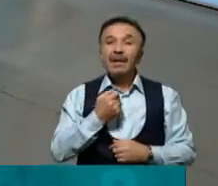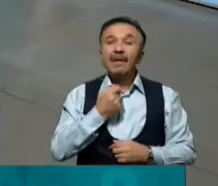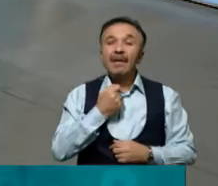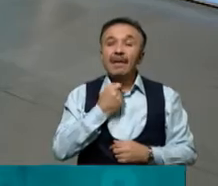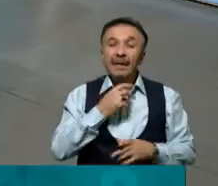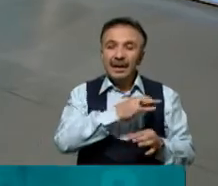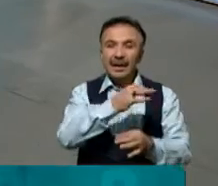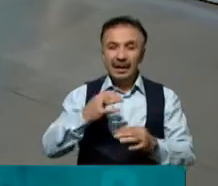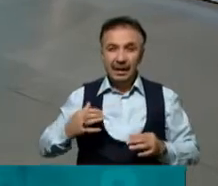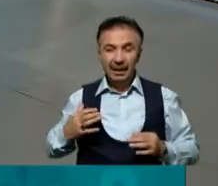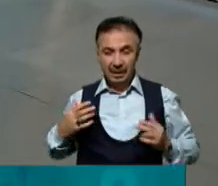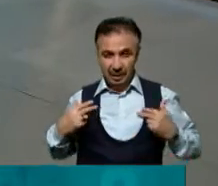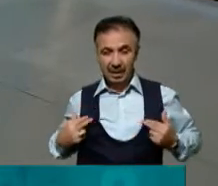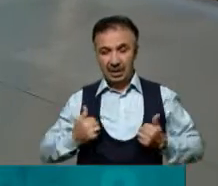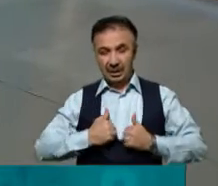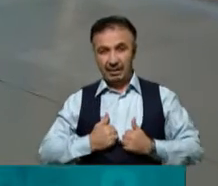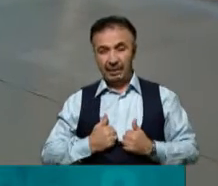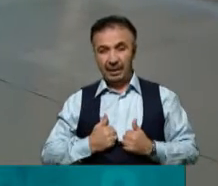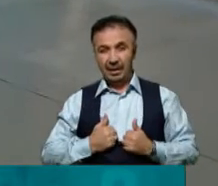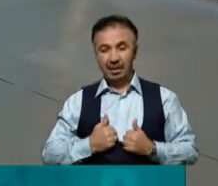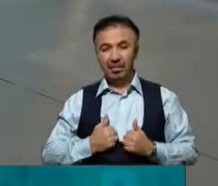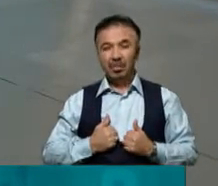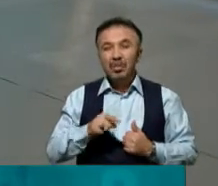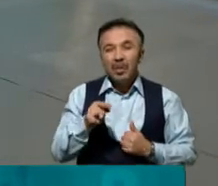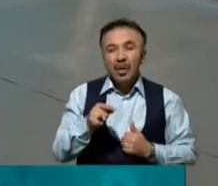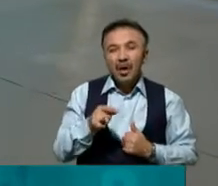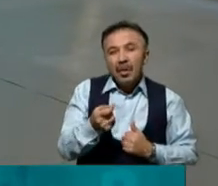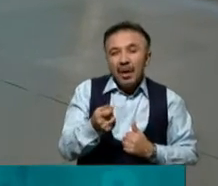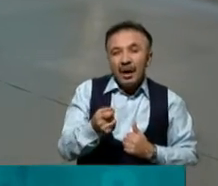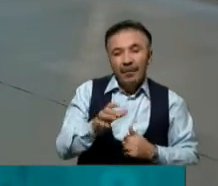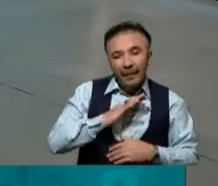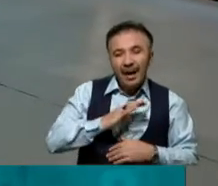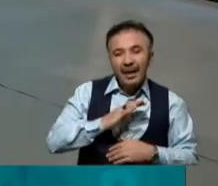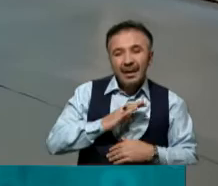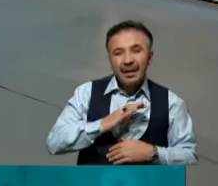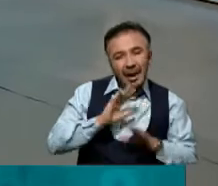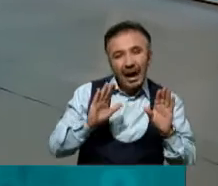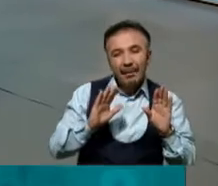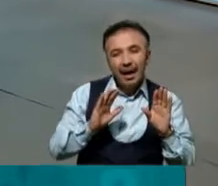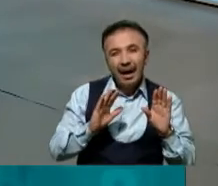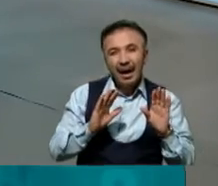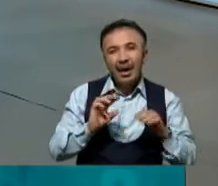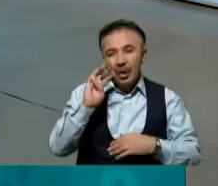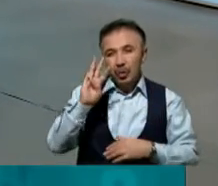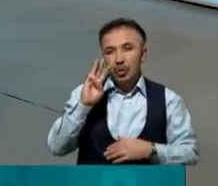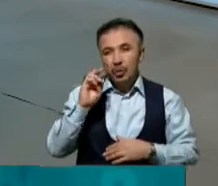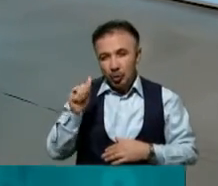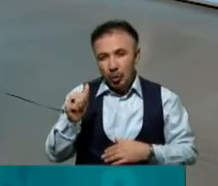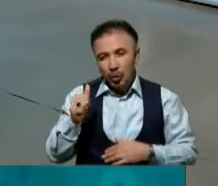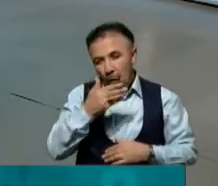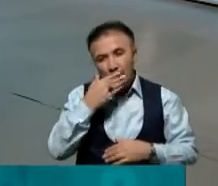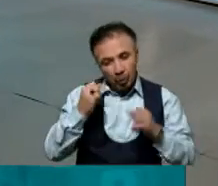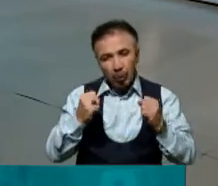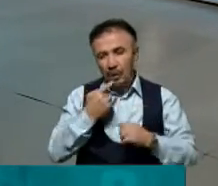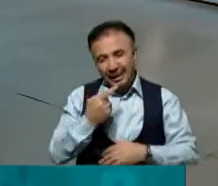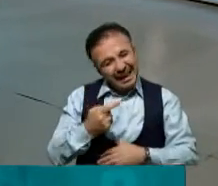hocam. Ben bundan ya param var ama 3 gün oruç tutmayı tercih ediyorum diyebilir mi variyeti olan bir insan? Hayır diyemeyiz. Buradaki ayeti